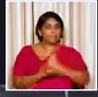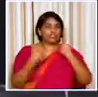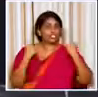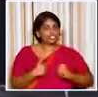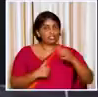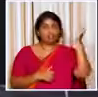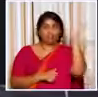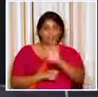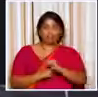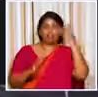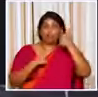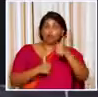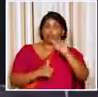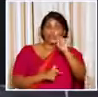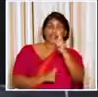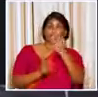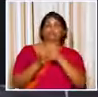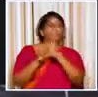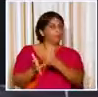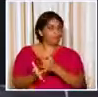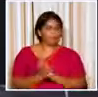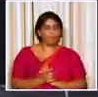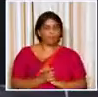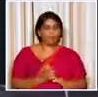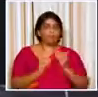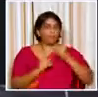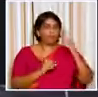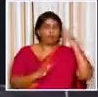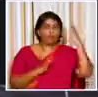ඒ කුක්ක ලෝකේ හොඳම 20 එක්කෙනෙක් වෙනවා. තව ටිකක් දවස් යනකොට ලෝකේ පළවෙනියා වෙයි.